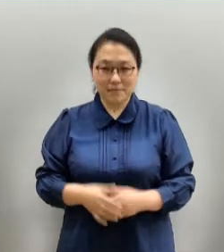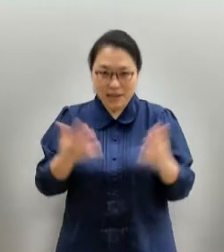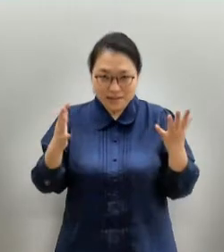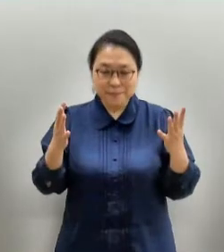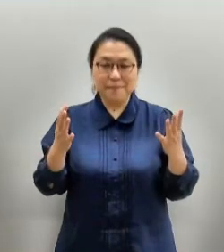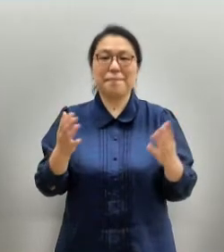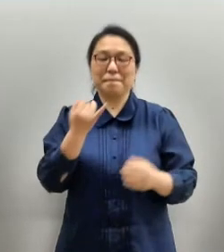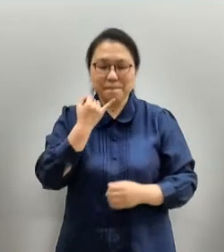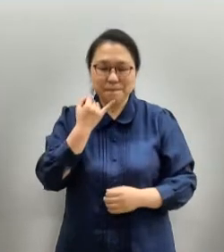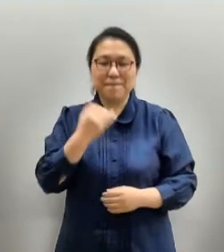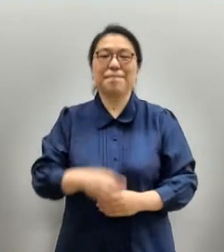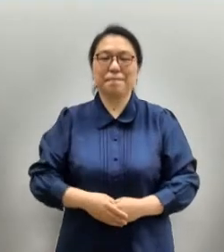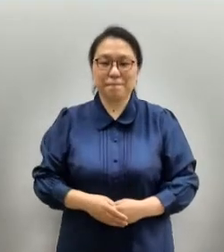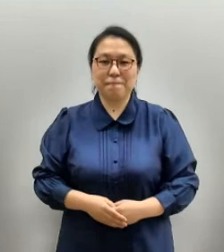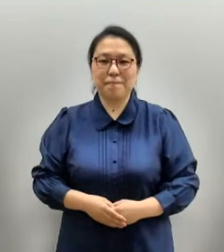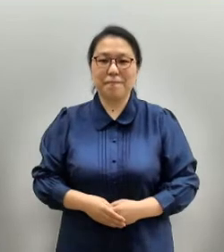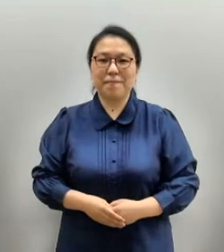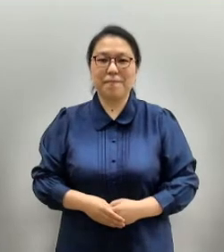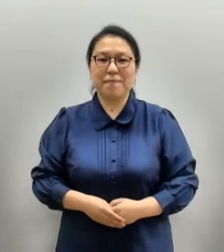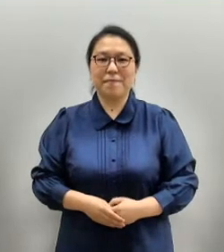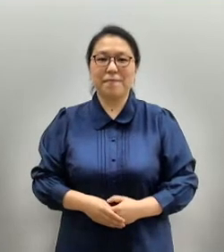よろしいでしょうか。